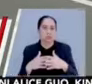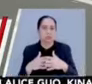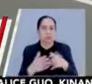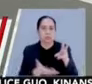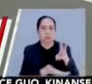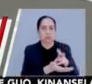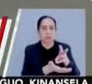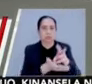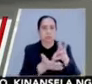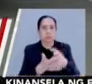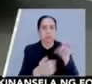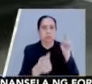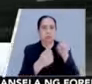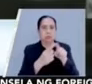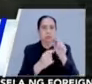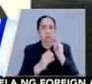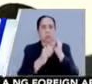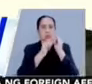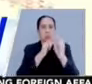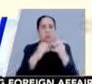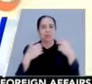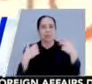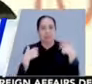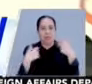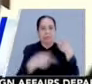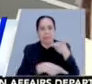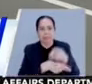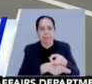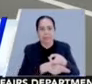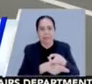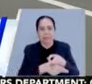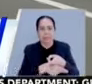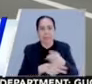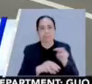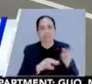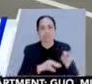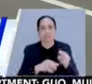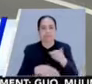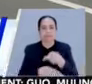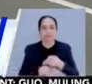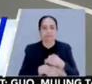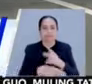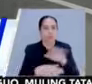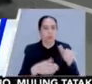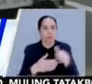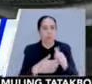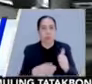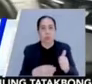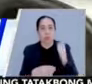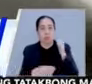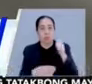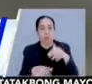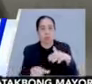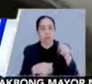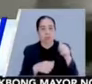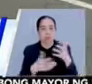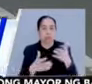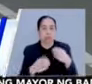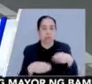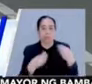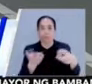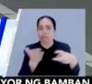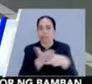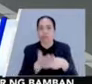hanggang dun sa kabila, may mga tao na po na nakabantay. Lahat yan, kung ayaw po nila umalis, ito po, tinitikitan po natin yan.